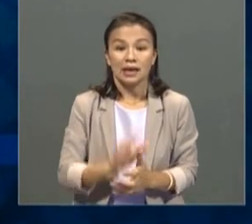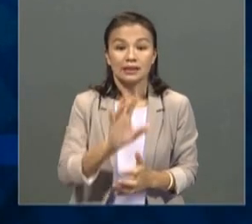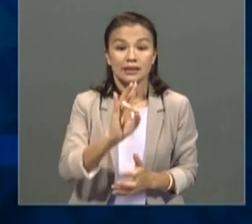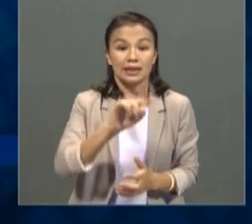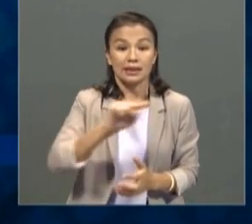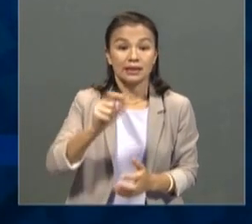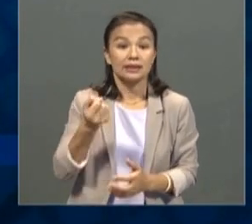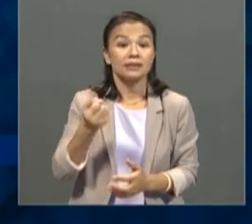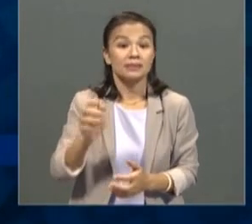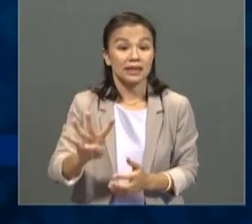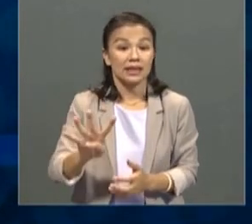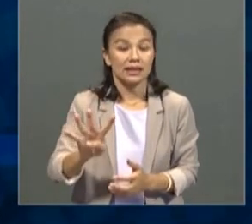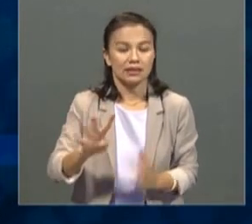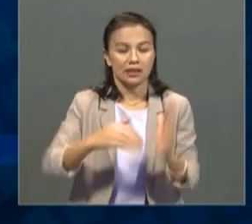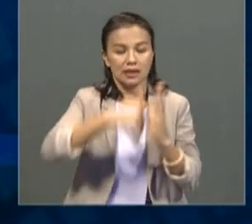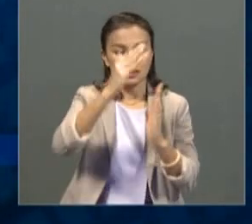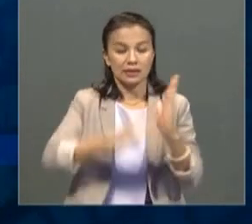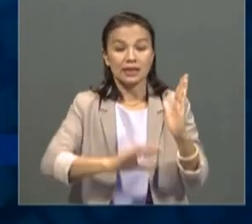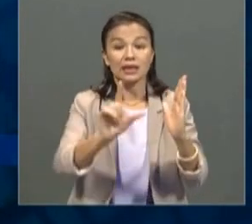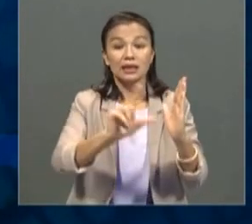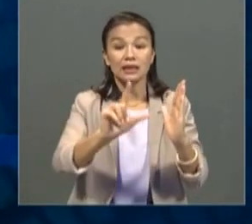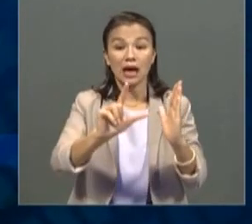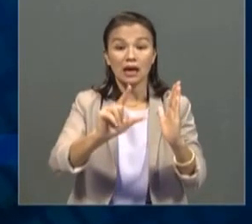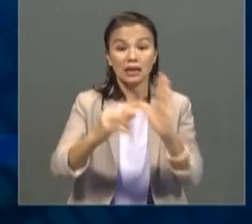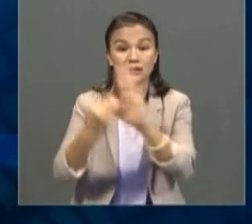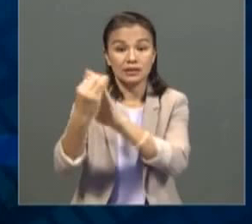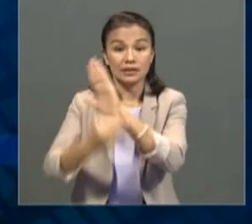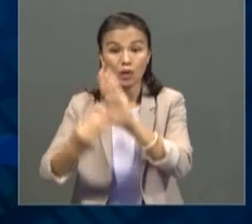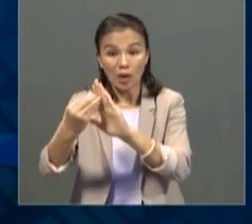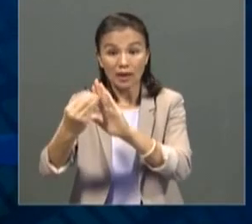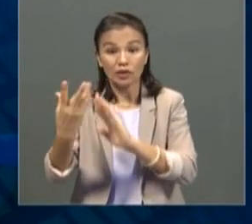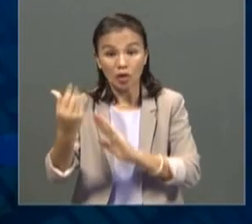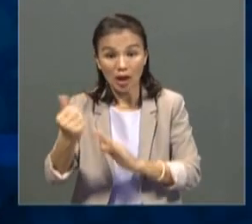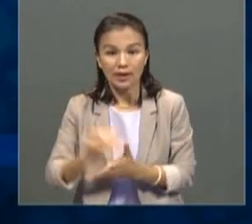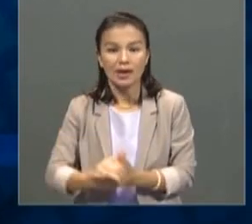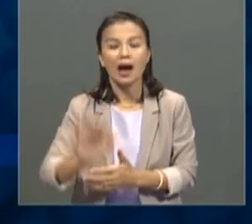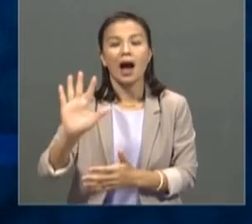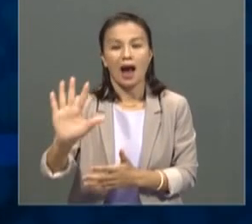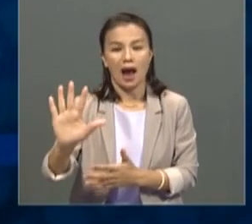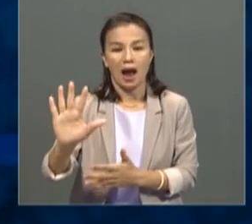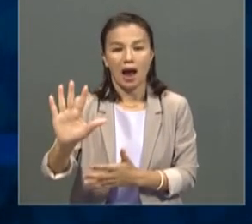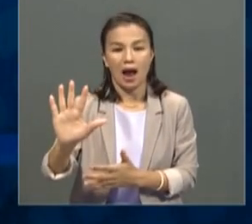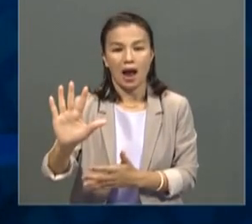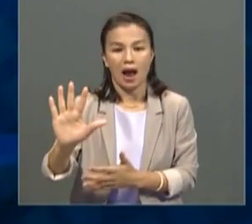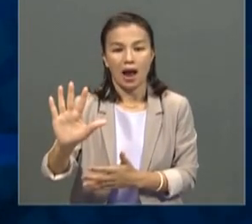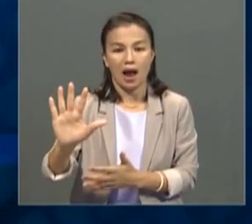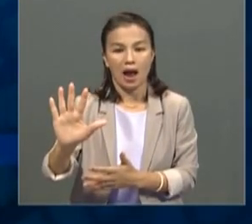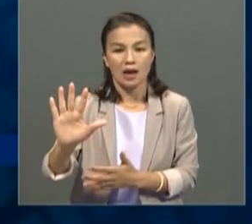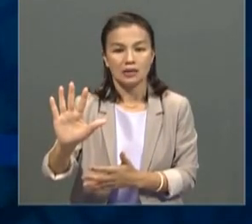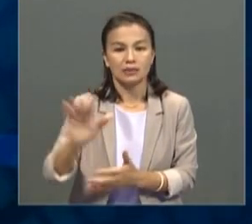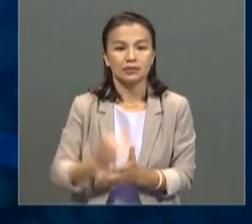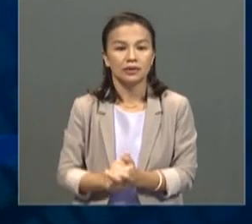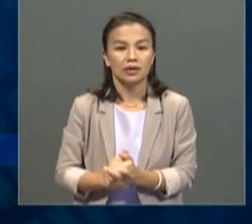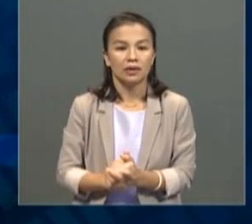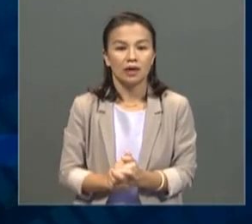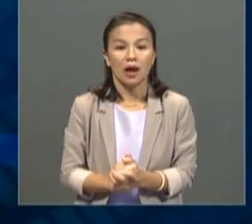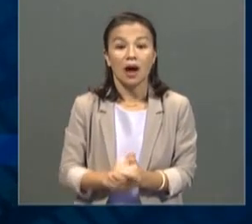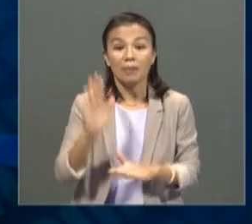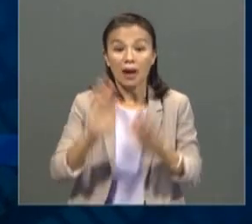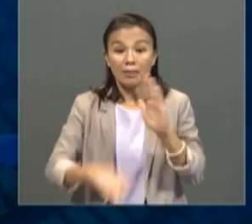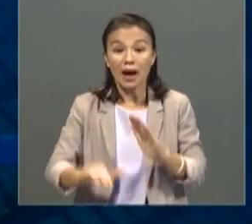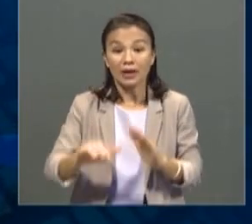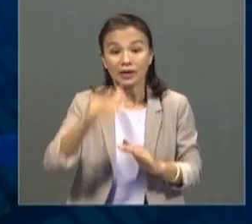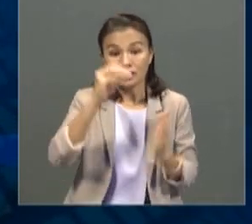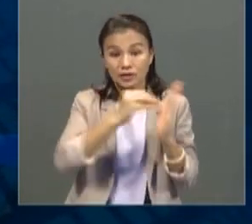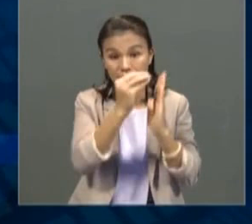คนนี้อันนี้จะพักการนี้นับไปที่บ่เนาะปูกูดำด้วยบุษย์ละวายเอาเนี่ยจะบาร์เลยร้อนงาขยันชีบาร์เลยต้องย